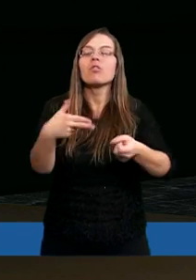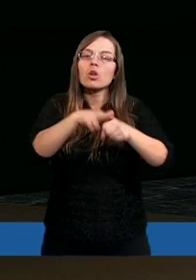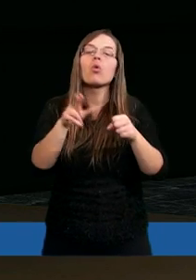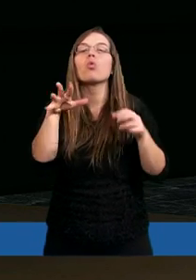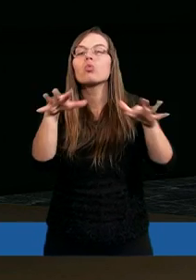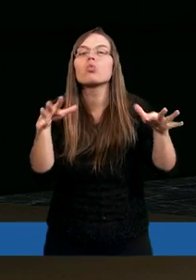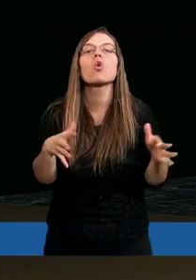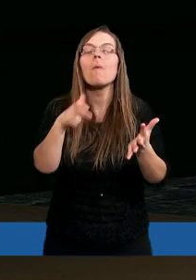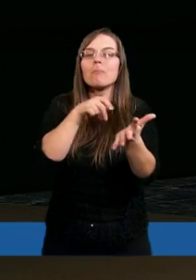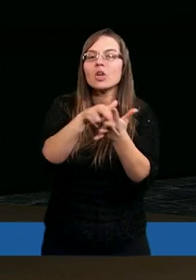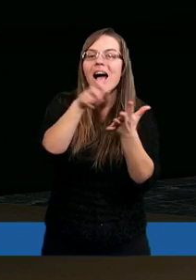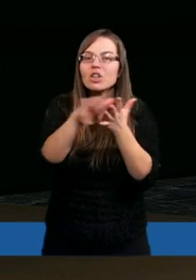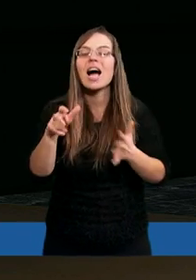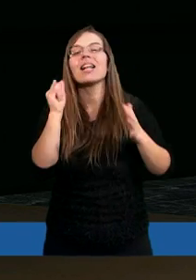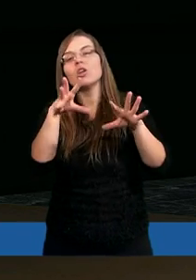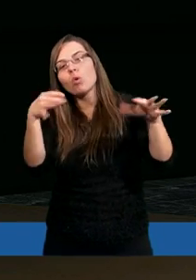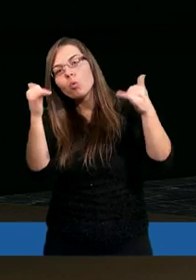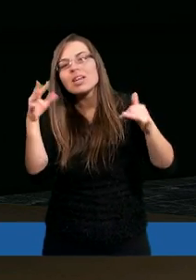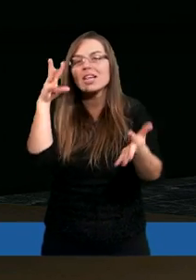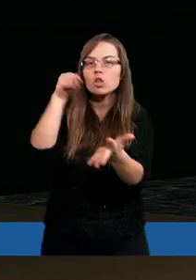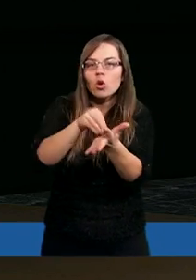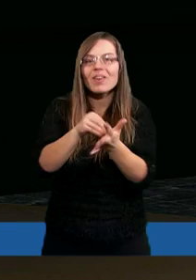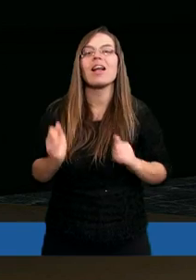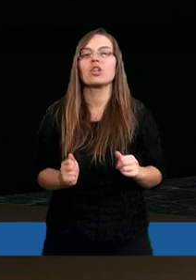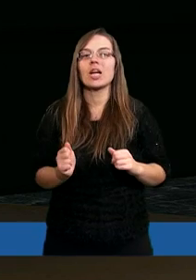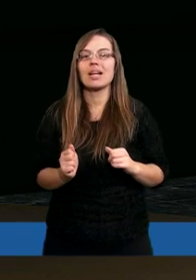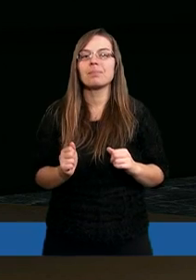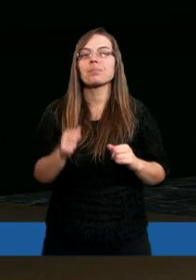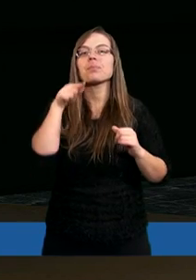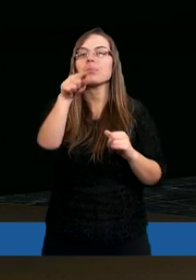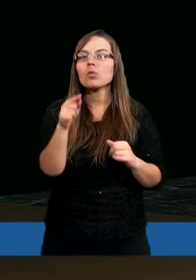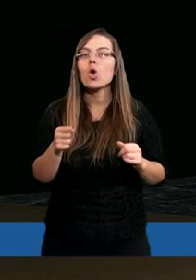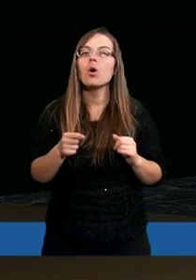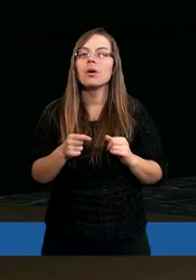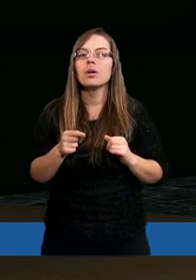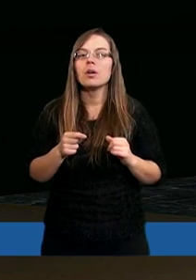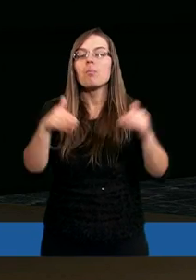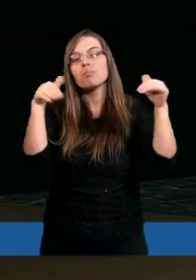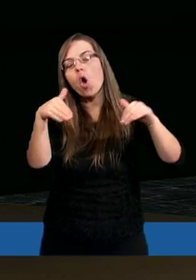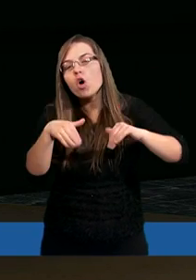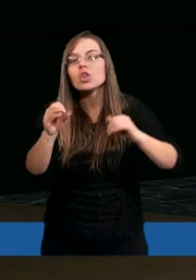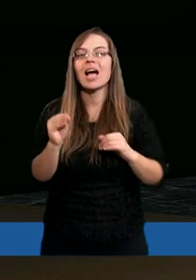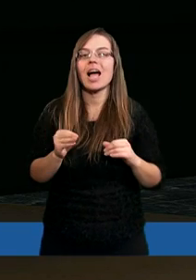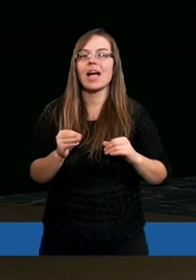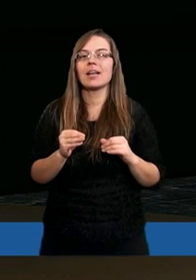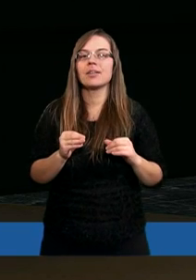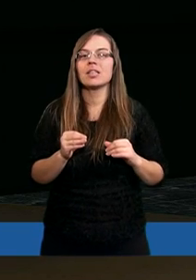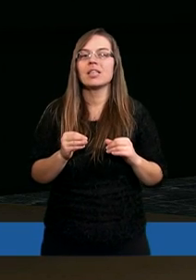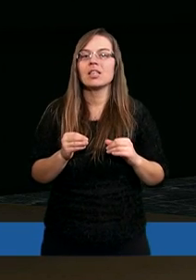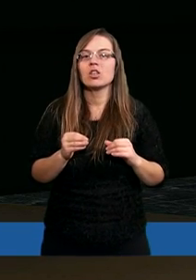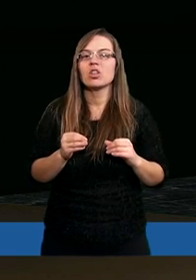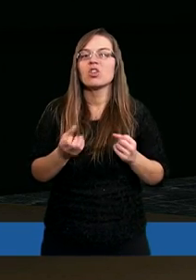Job, który wiele przeszedł, nie był doświadczony. Wszystkiego nie doświadczył. Nawet może cierpień,